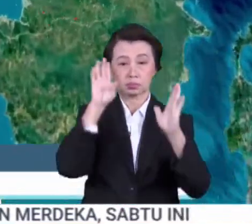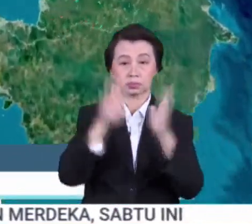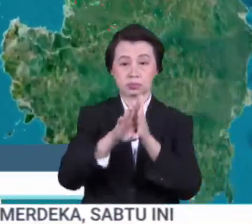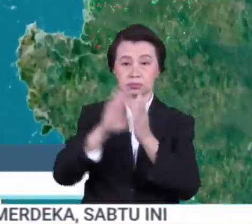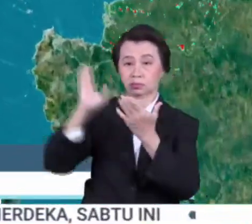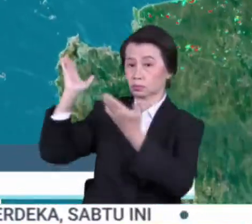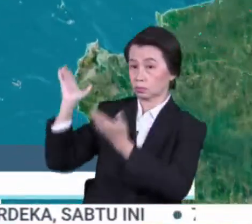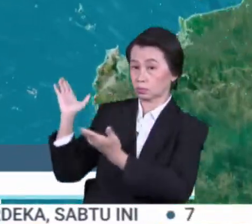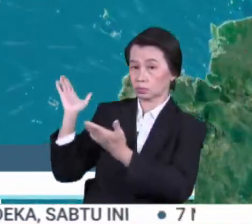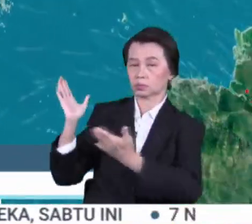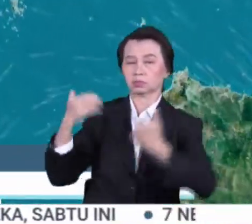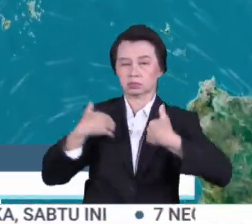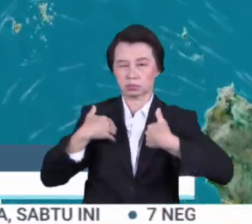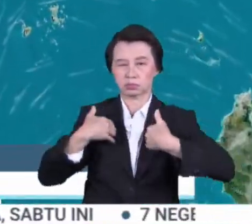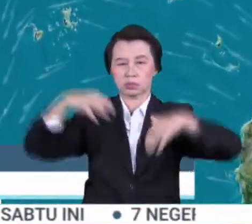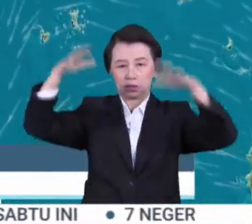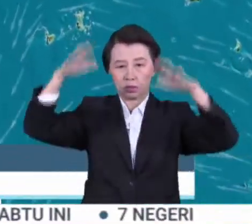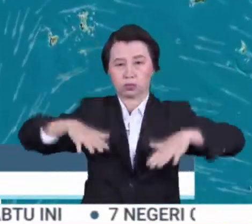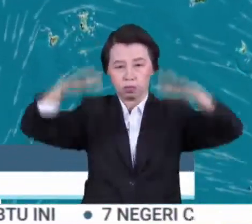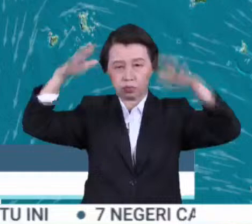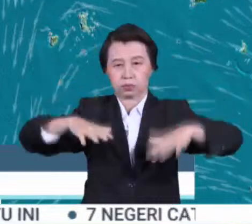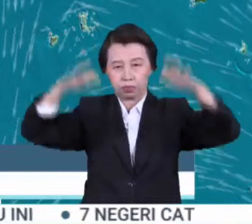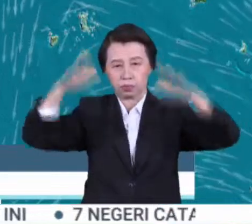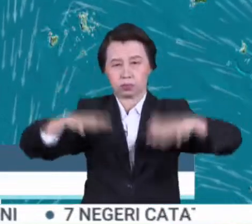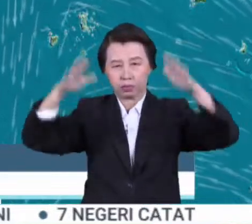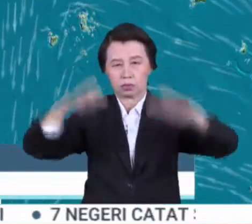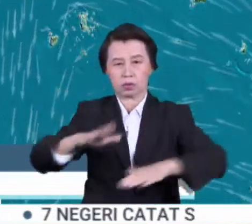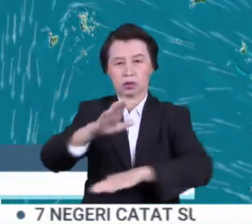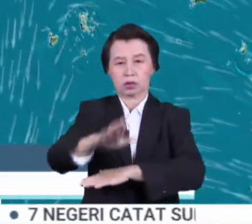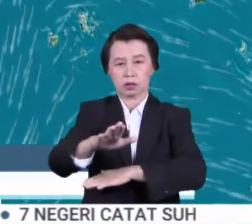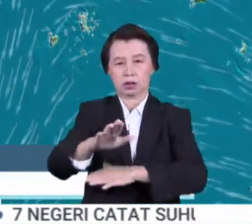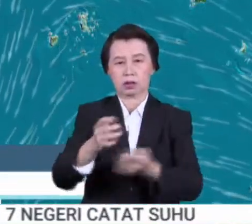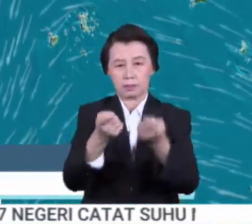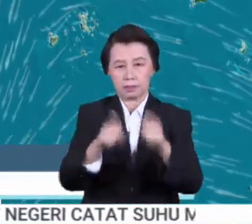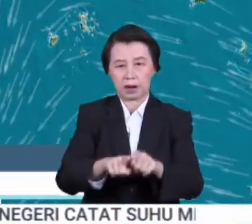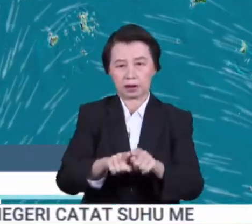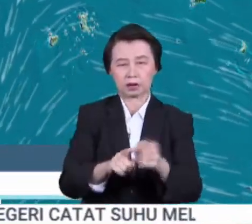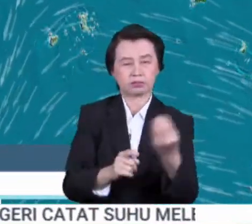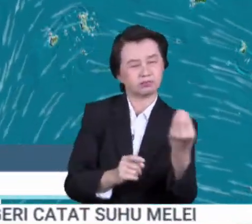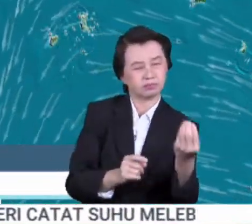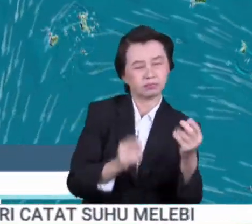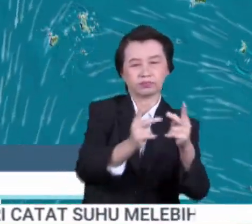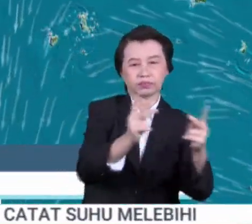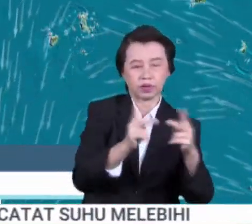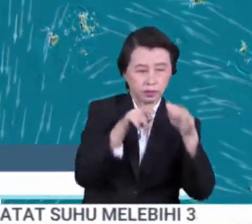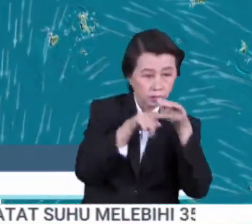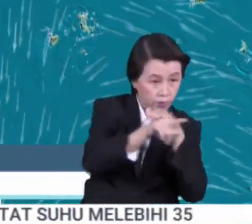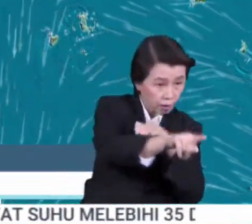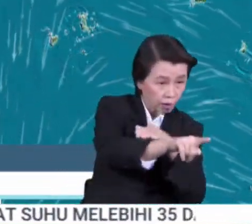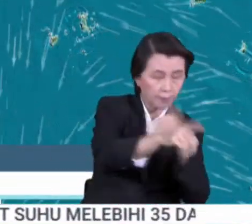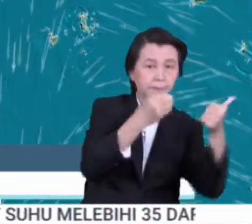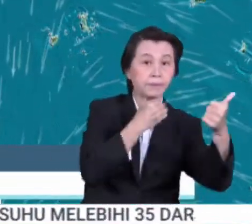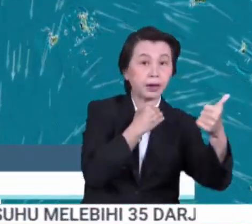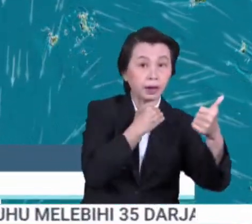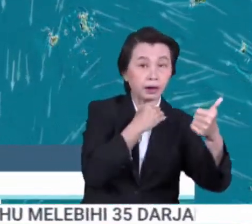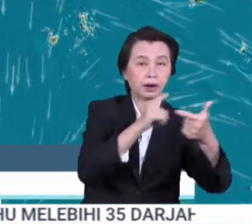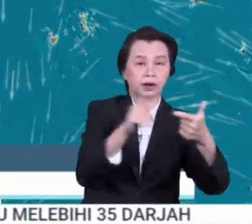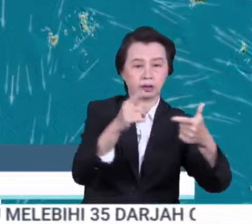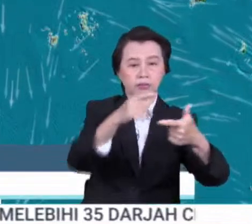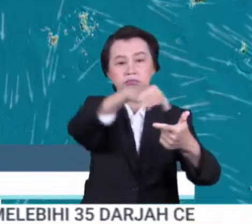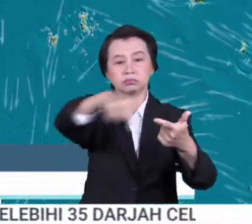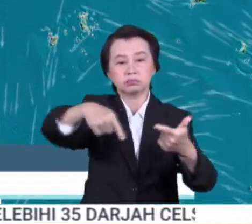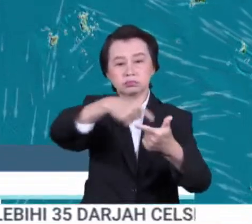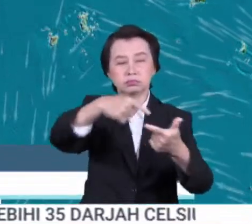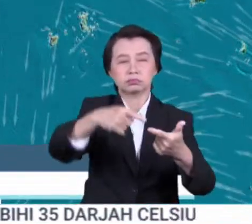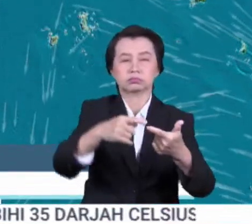cuaca hujan lebat dan ribut petir pada petang ini yang hanya berlaku di beberapa kawasan di sekitar pedalaman negeri Perak dan juga di sekitar